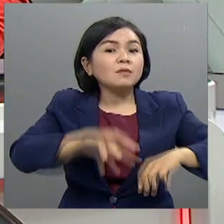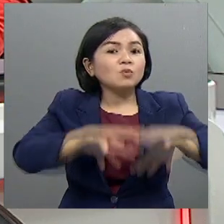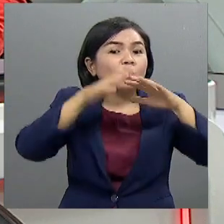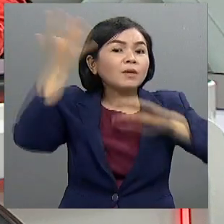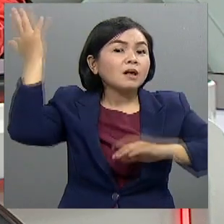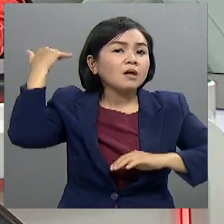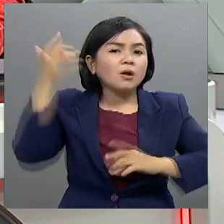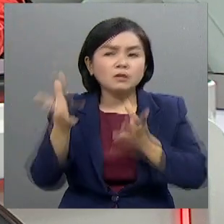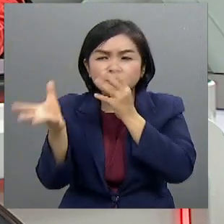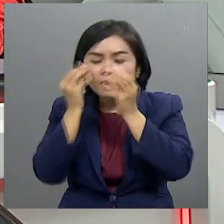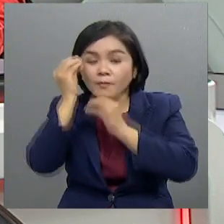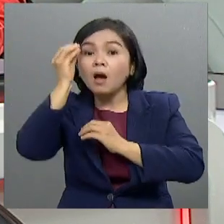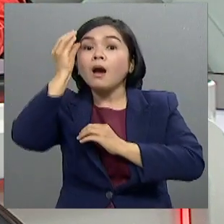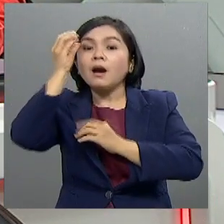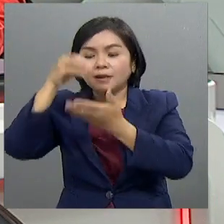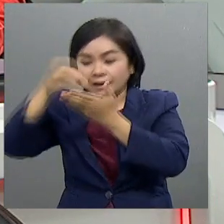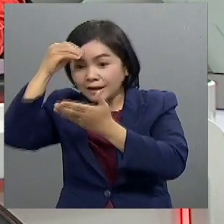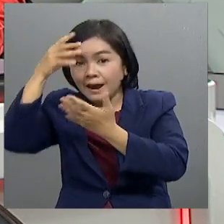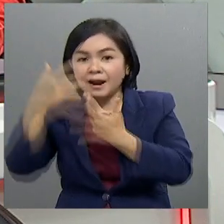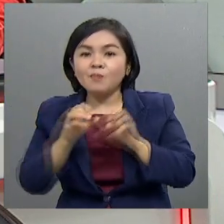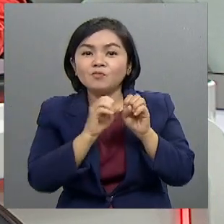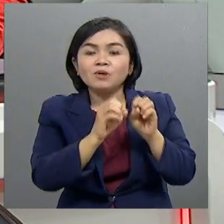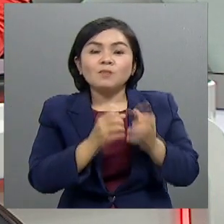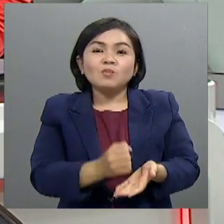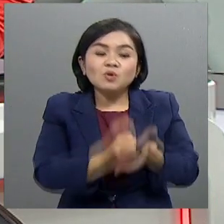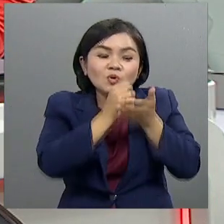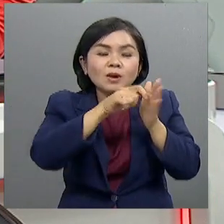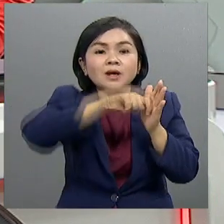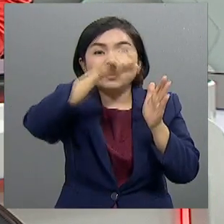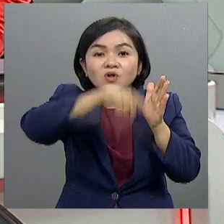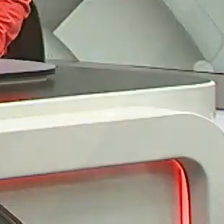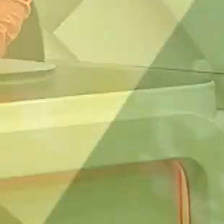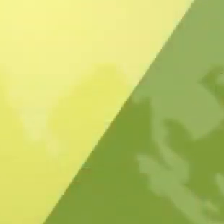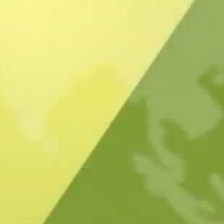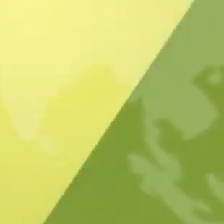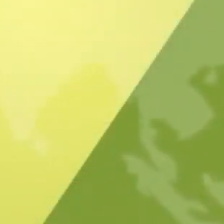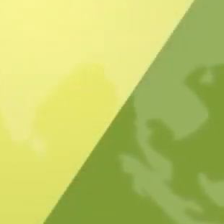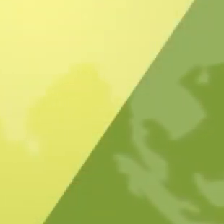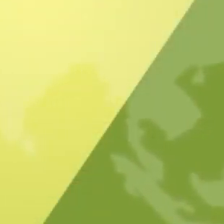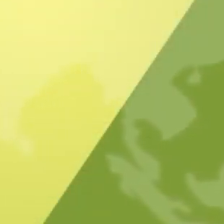สามารถที่เรียนมาใช้ให้เกิดประโยชน์ติดตามจากนักข่าวพลเมืองค่ะ